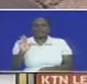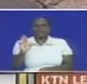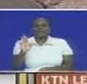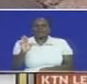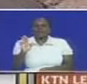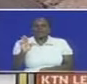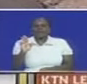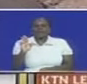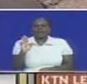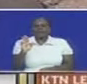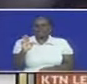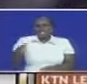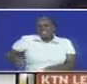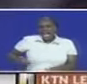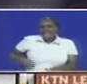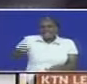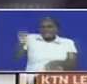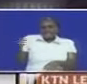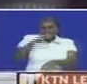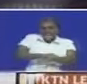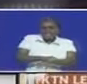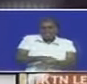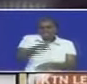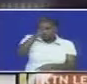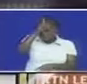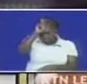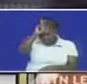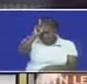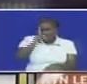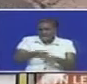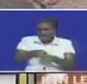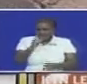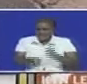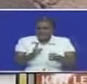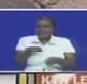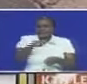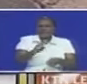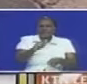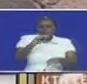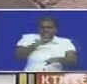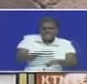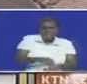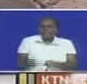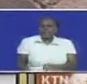akakamata mtoto ya mbuzi, alafu wakati alikuwa anakimbiza nyani kakanyanga hiyo bomb, alafu hiyo bomb